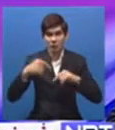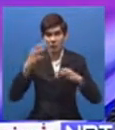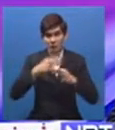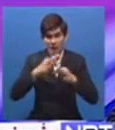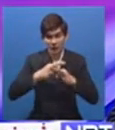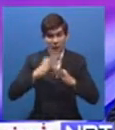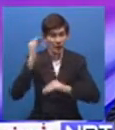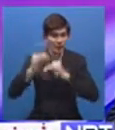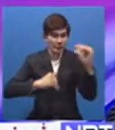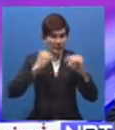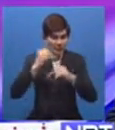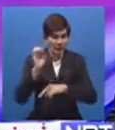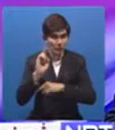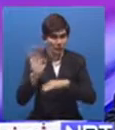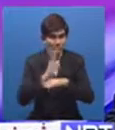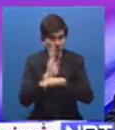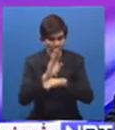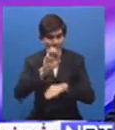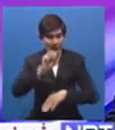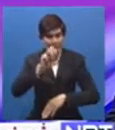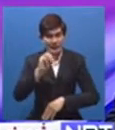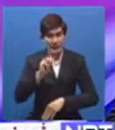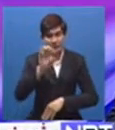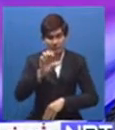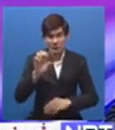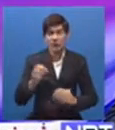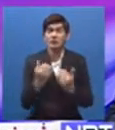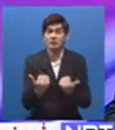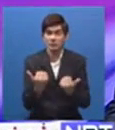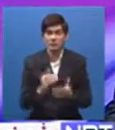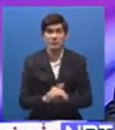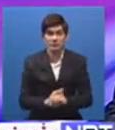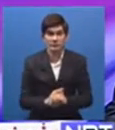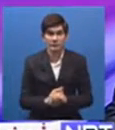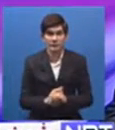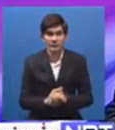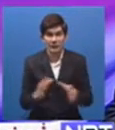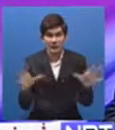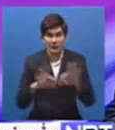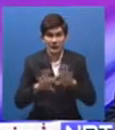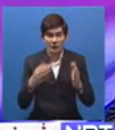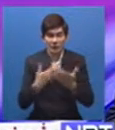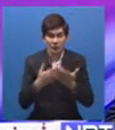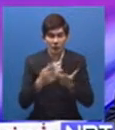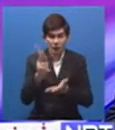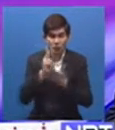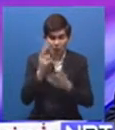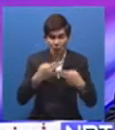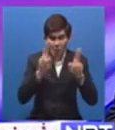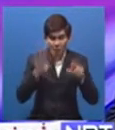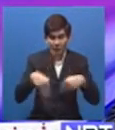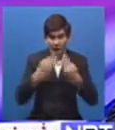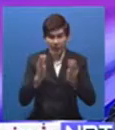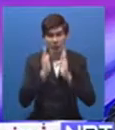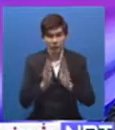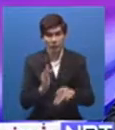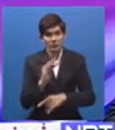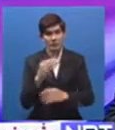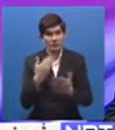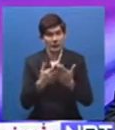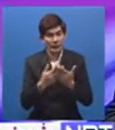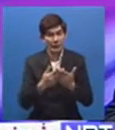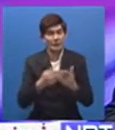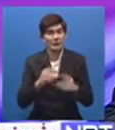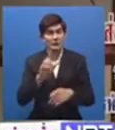พัฒนาวิสาหกิจขนาดกลางและขนาดย่อมแห่งประเทศไทยหรือว่า SMEแบงคในการให้สินเชื่อ SMEวงเงินรายละไม่เกิน 15